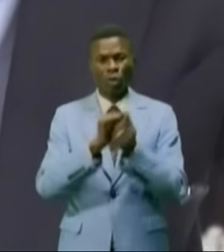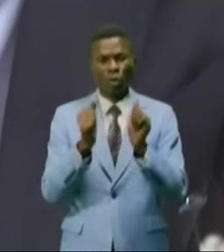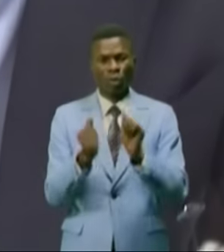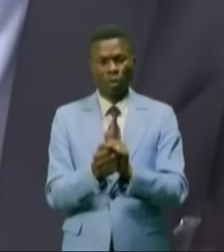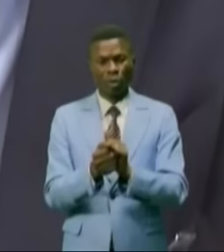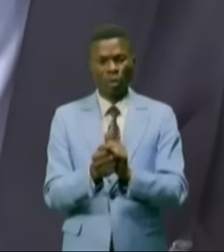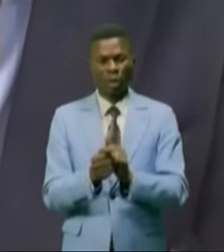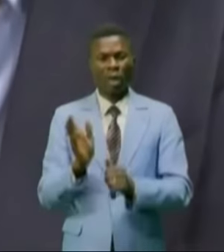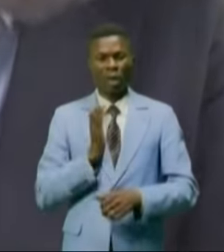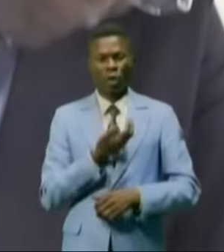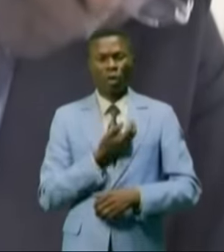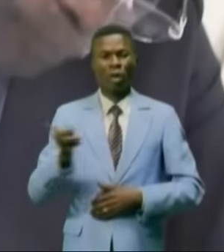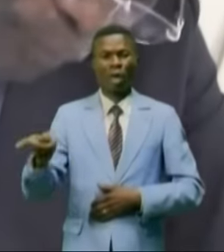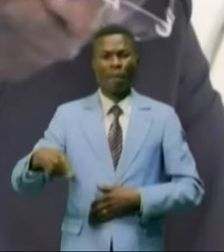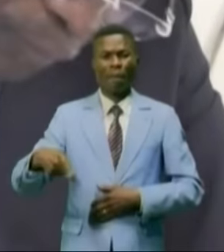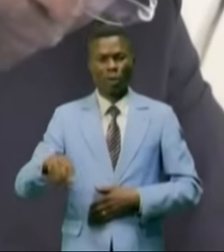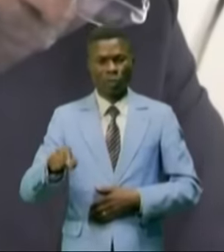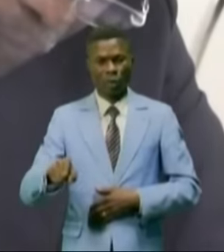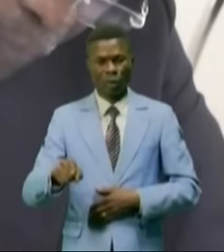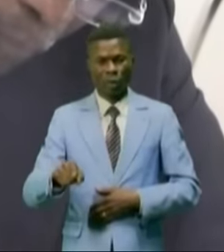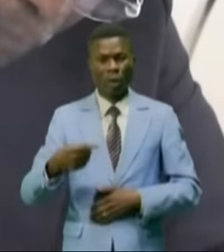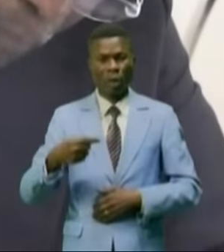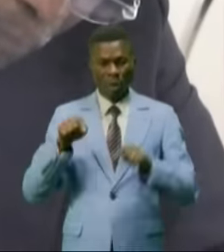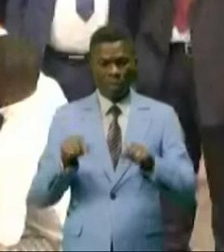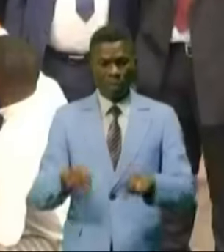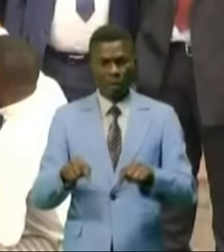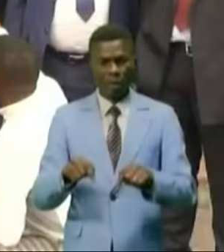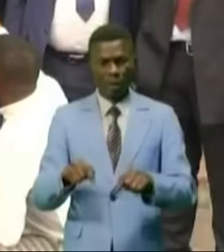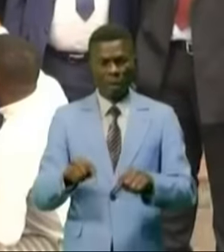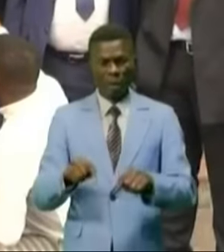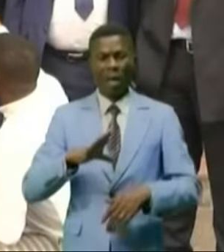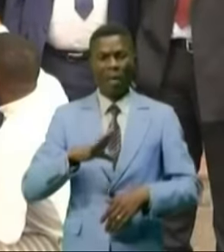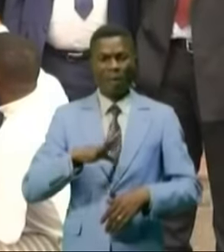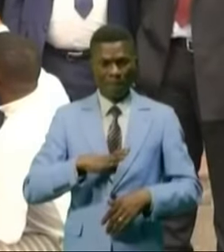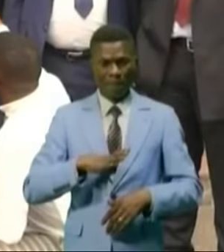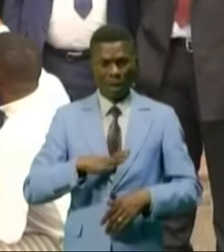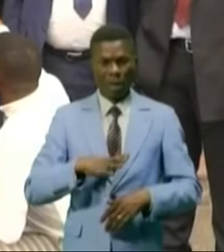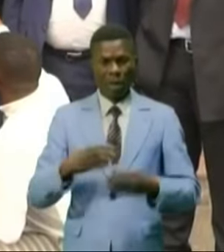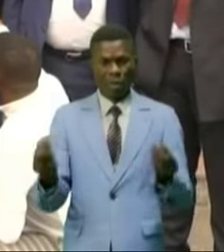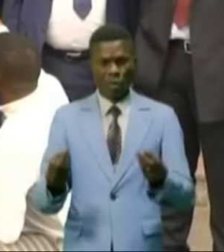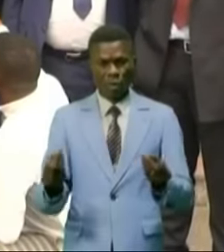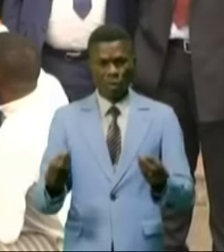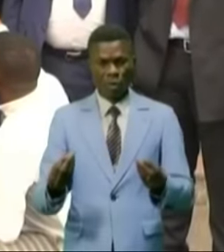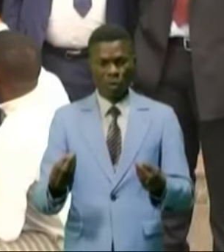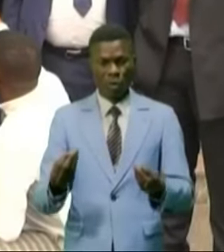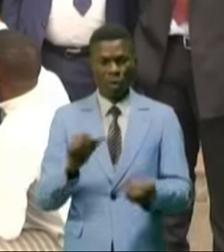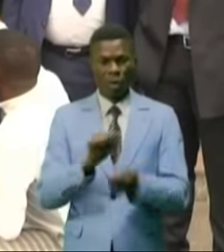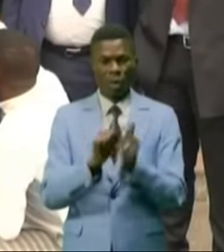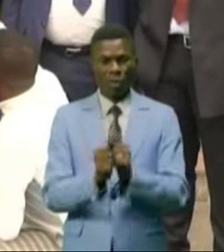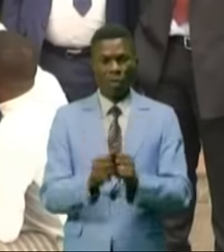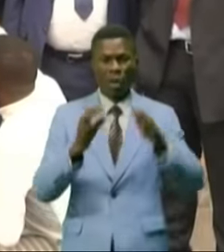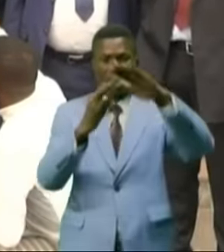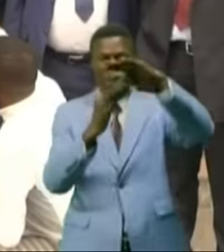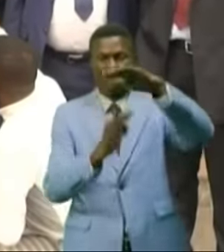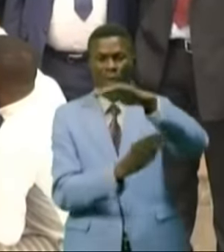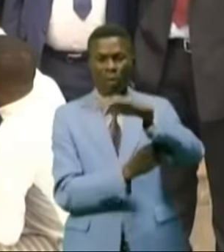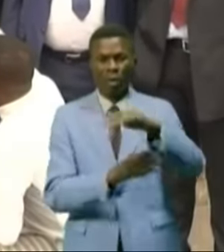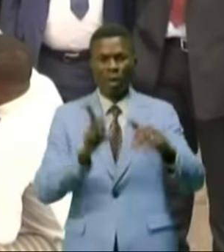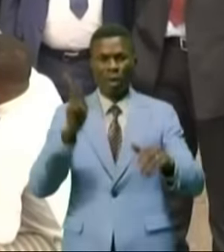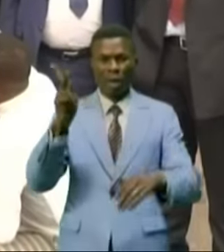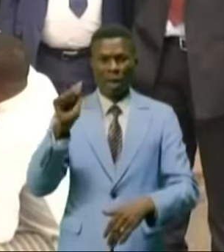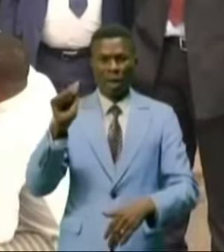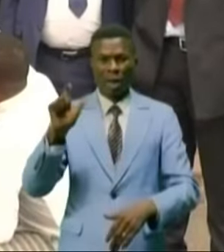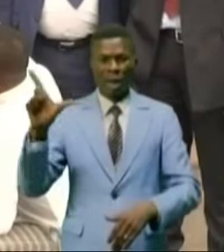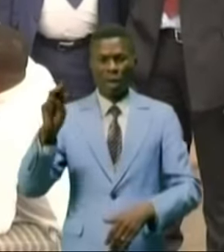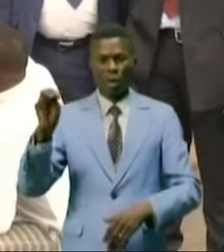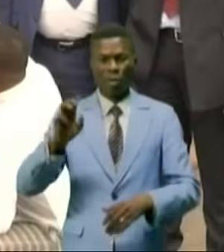dans notre province. Déjà que nous sommes frappés de plein fouet par l'effondrement du pont Kalwebo